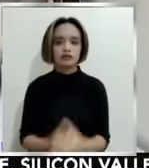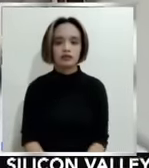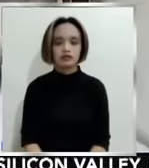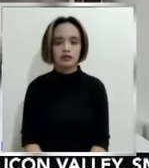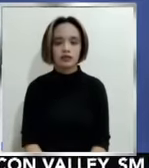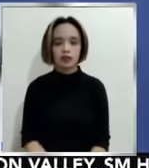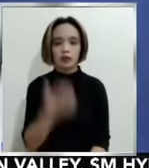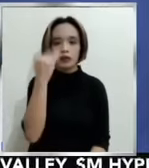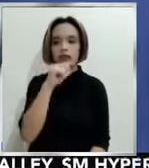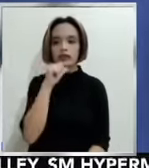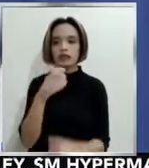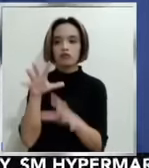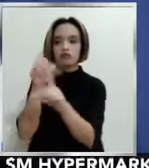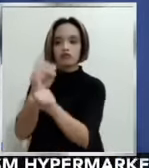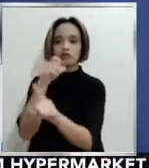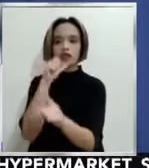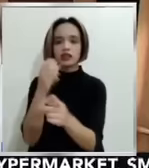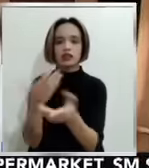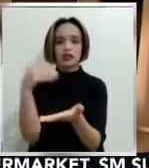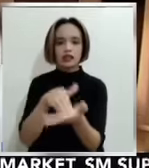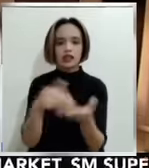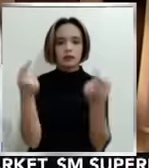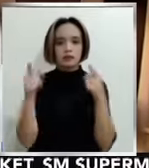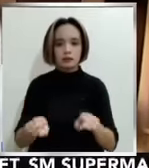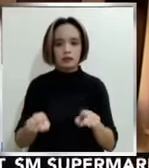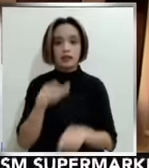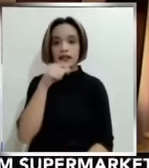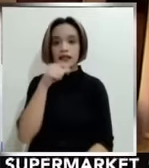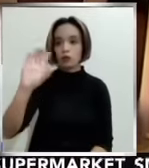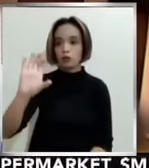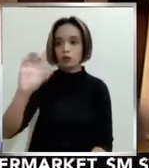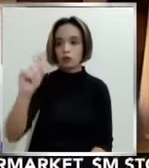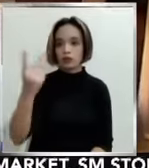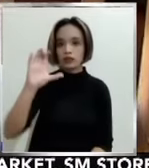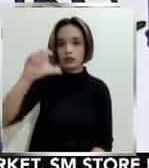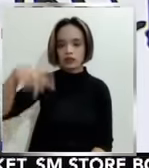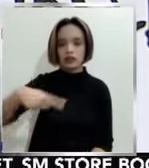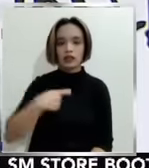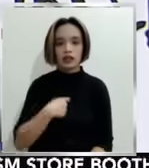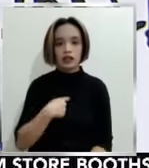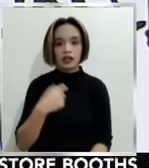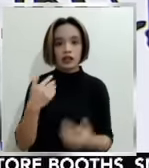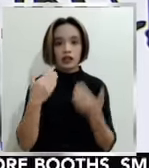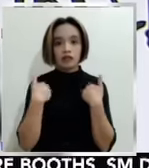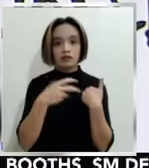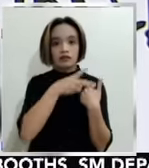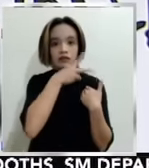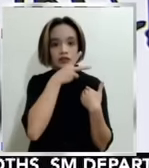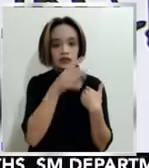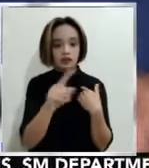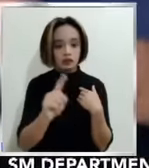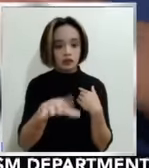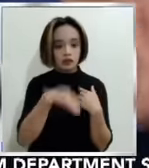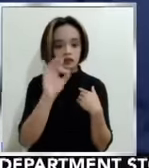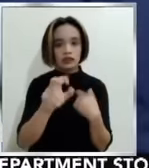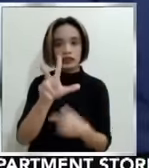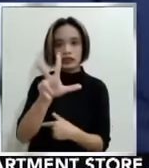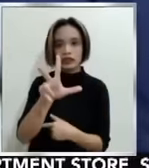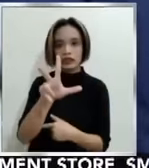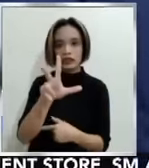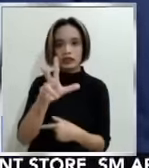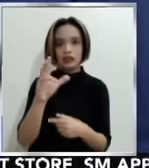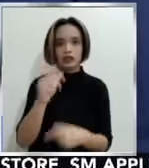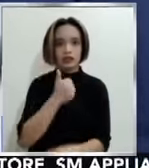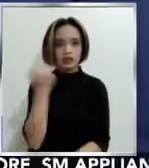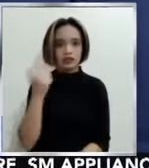umulit. Bukod sa kanyang cellphone, na-recover din sa suspect na si John Carlo Hayuna ang tatlo pang cellphone. Ikaw yung